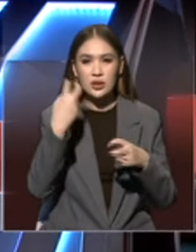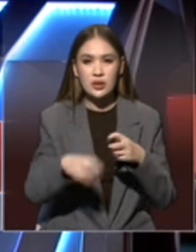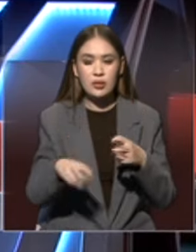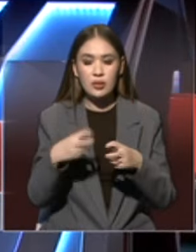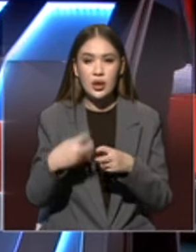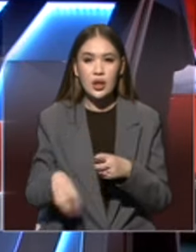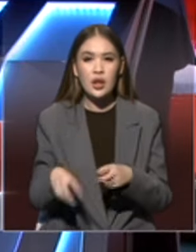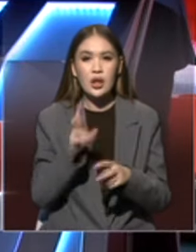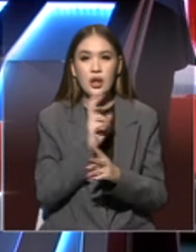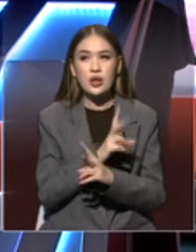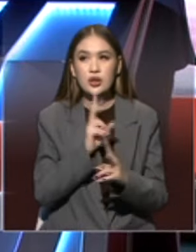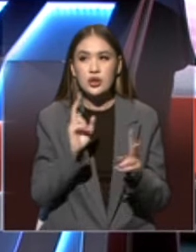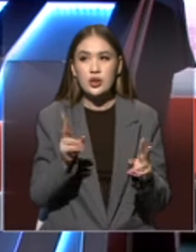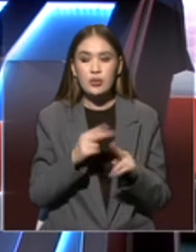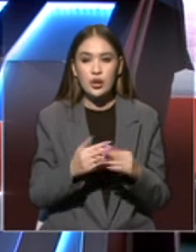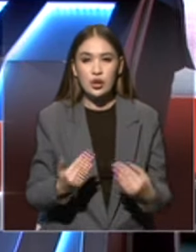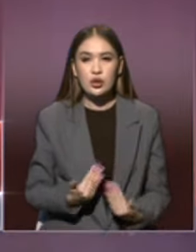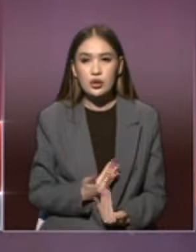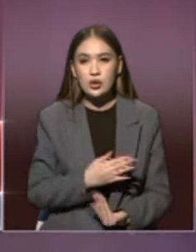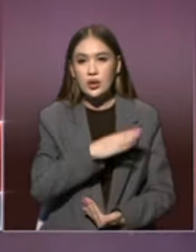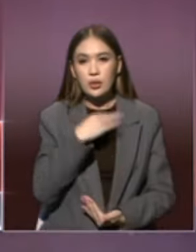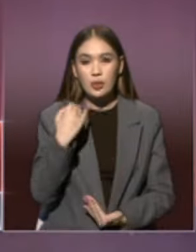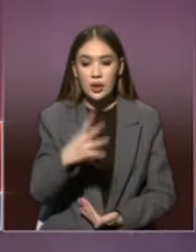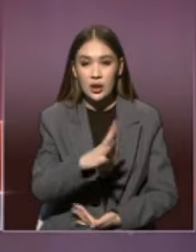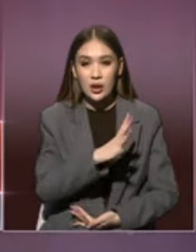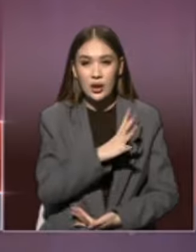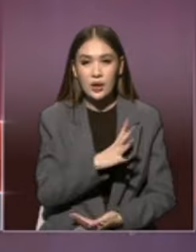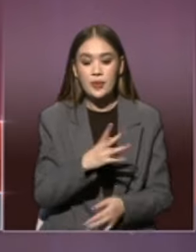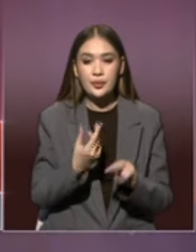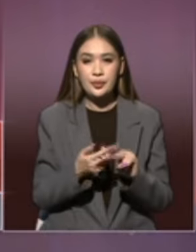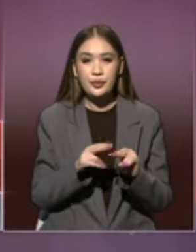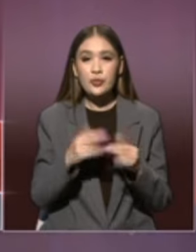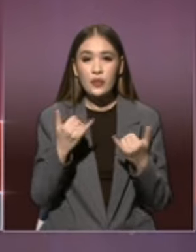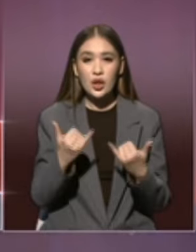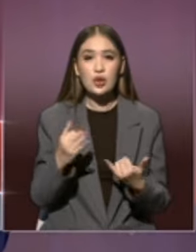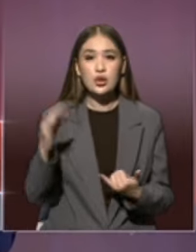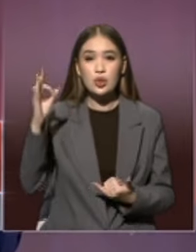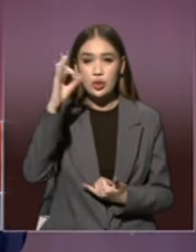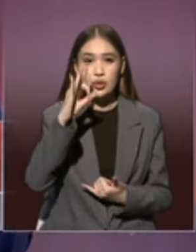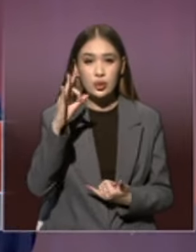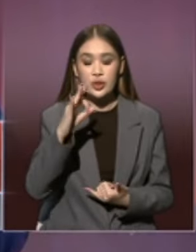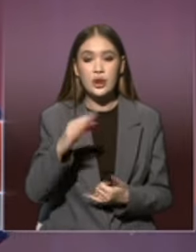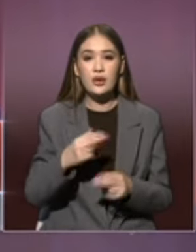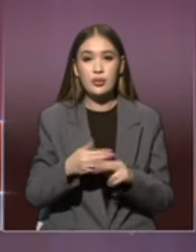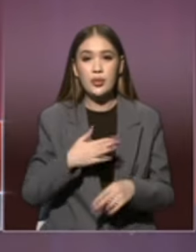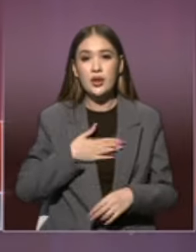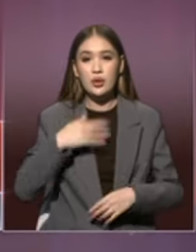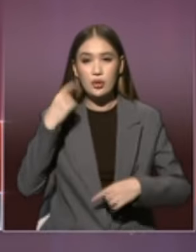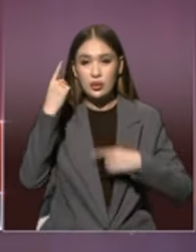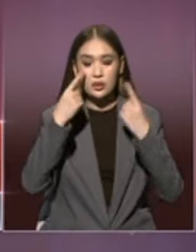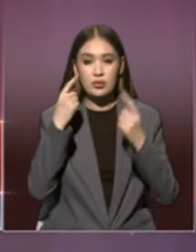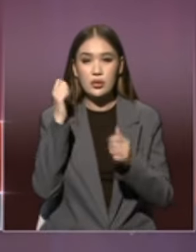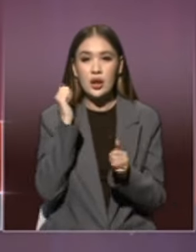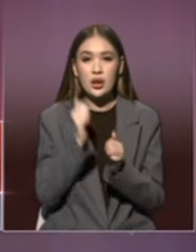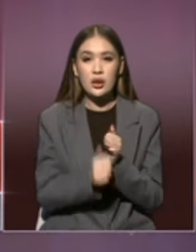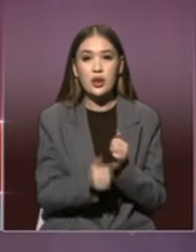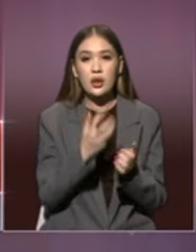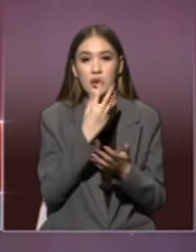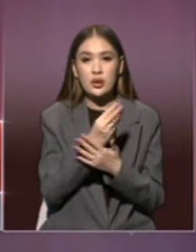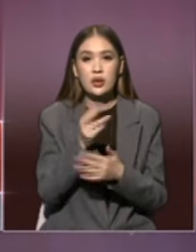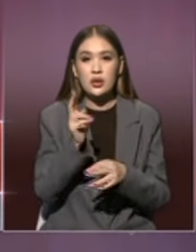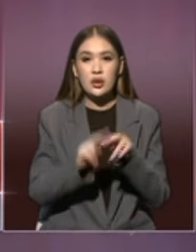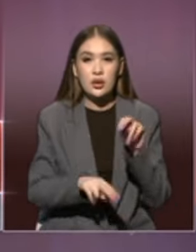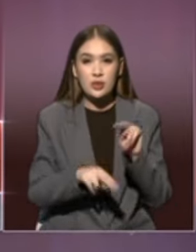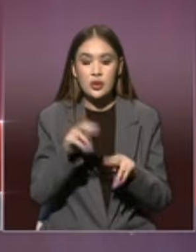бәрі құзданып кеткен осындай мәселелер. Сондықтан бүгінгі осы мәселе жөнінде менің мысалы ойым әр аймақтағы салынып отырған